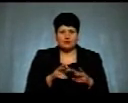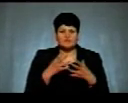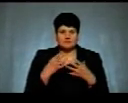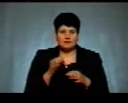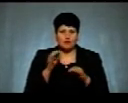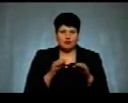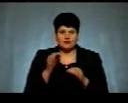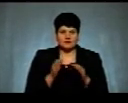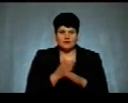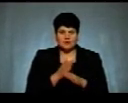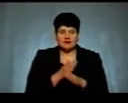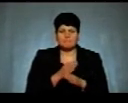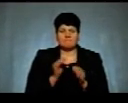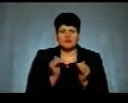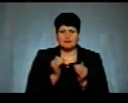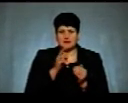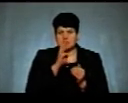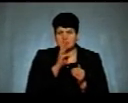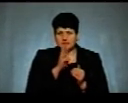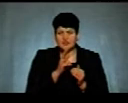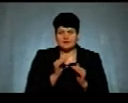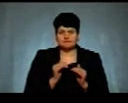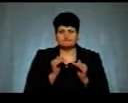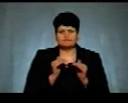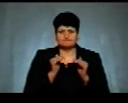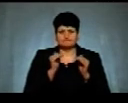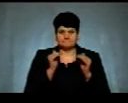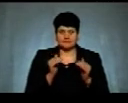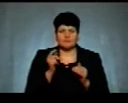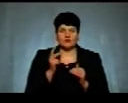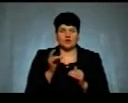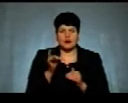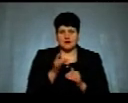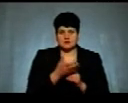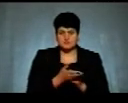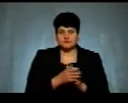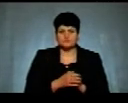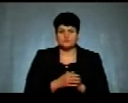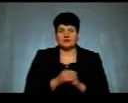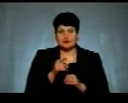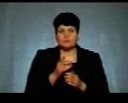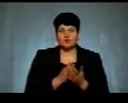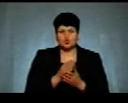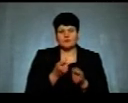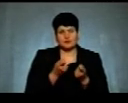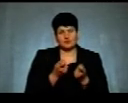рядового мінімальна заробітна плата зростає в 1,5 рази. Так, там служба